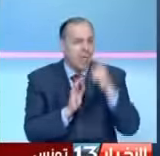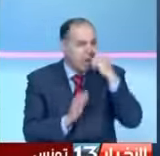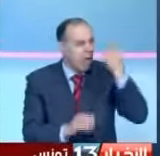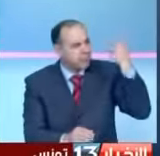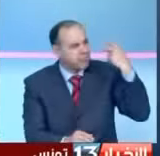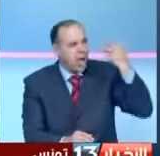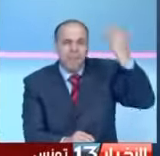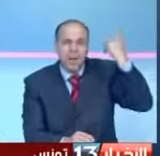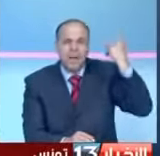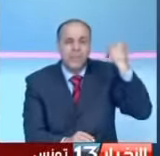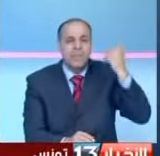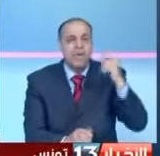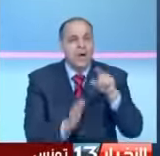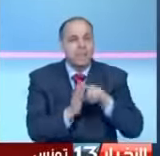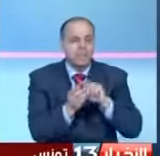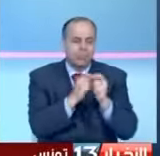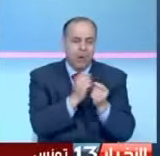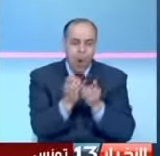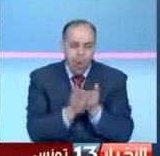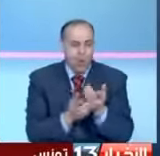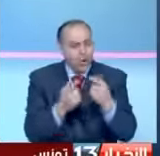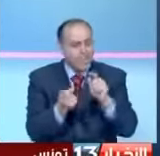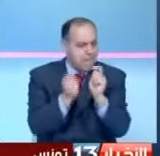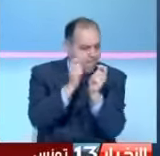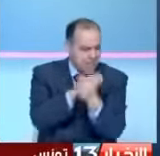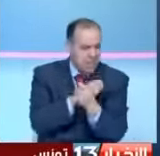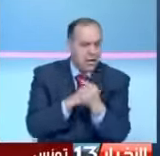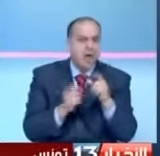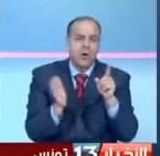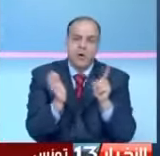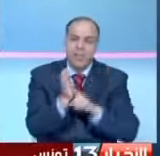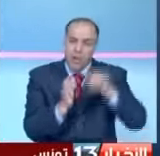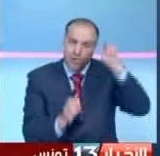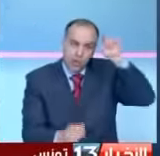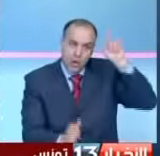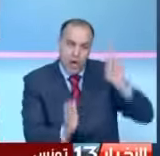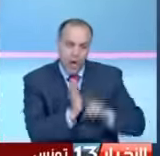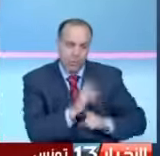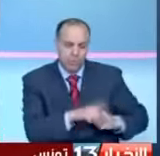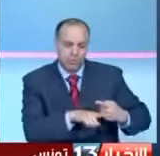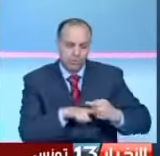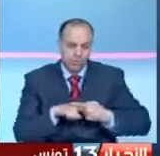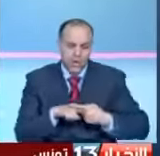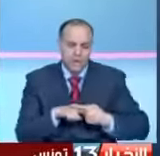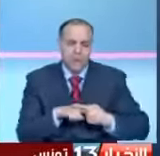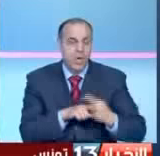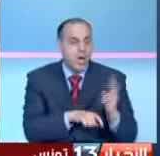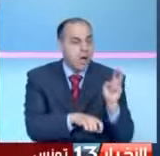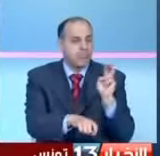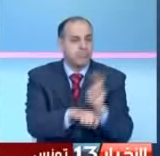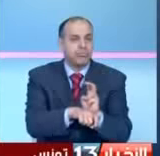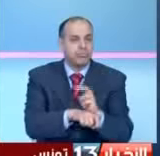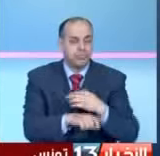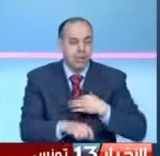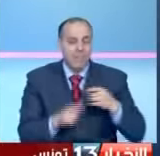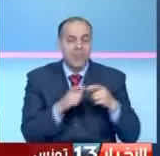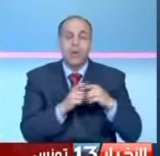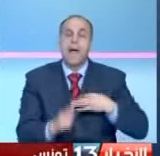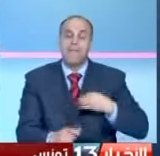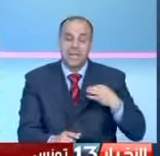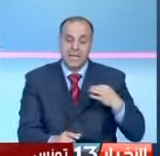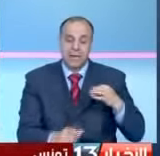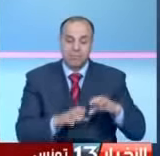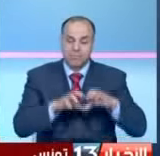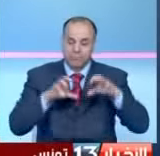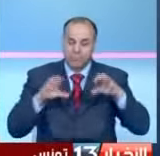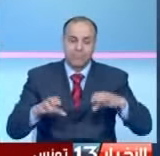الاستبداد وأرسى منظومة الحقوق والحريات ورسخ النظام الجمهوري التشاركي وحافظ على مدنية الدولة وفصل